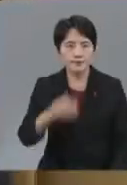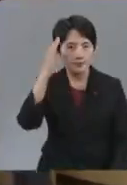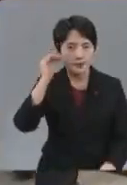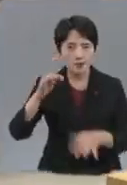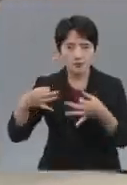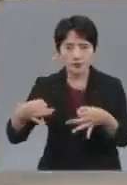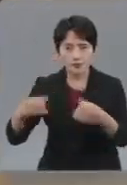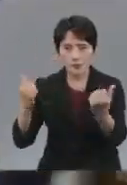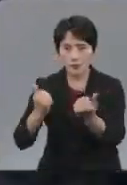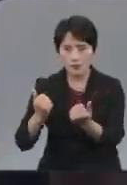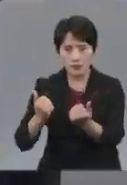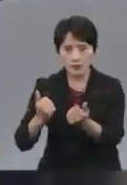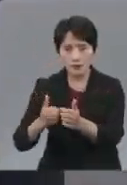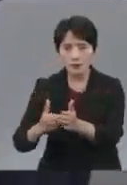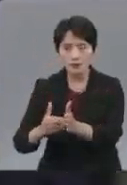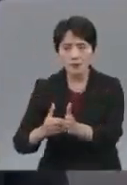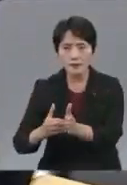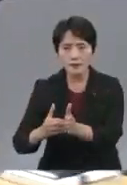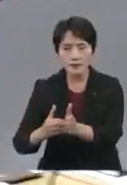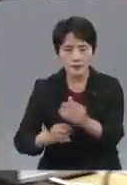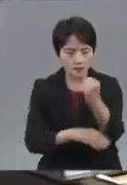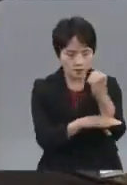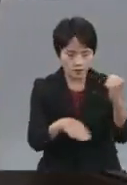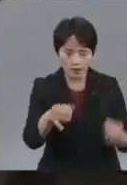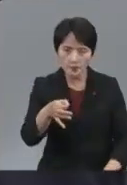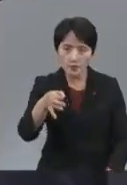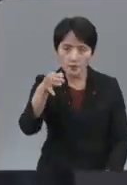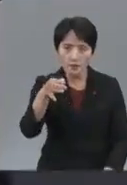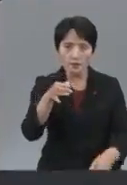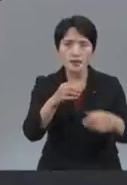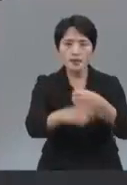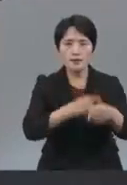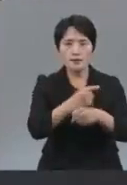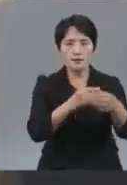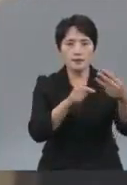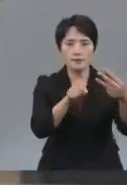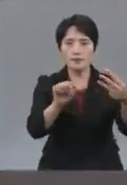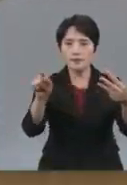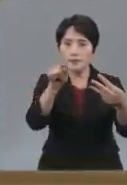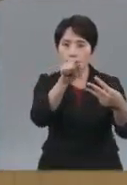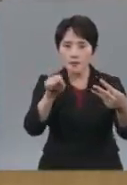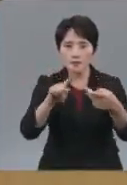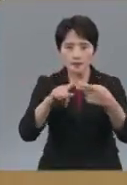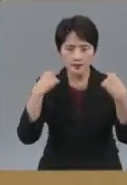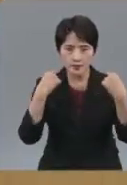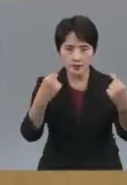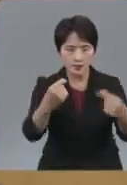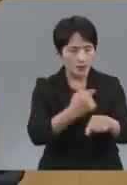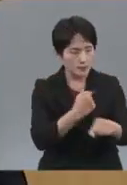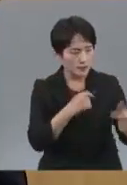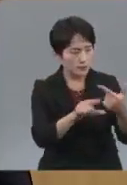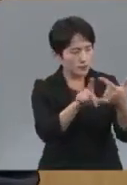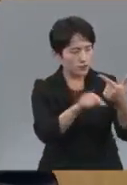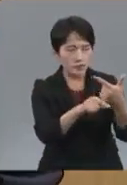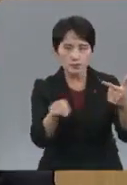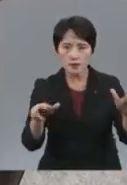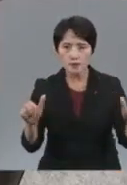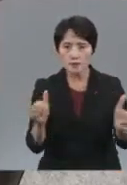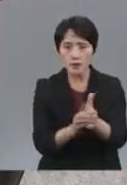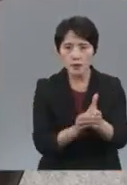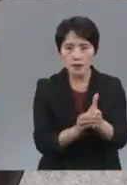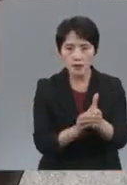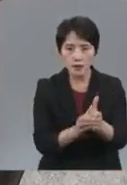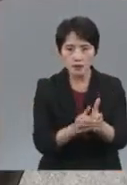11 января комитет по денежно-кредитной политике банка Кореи принял решение сохранить учётную ставку на